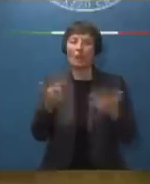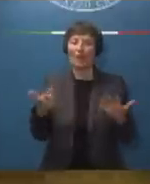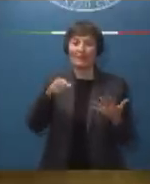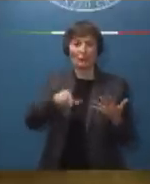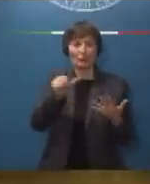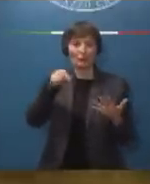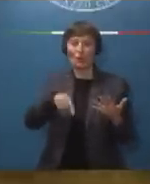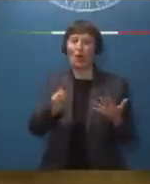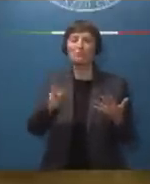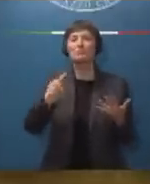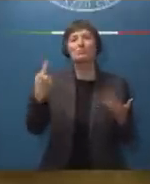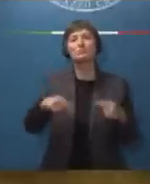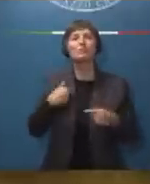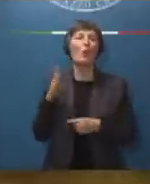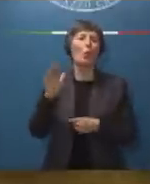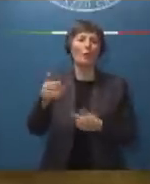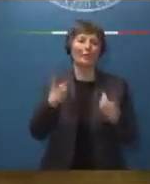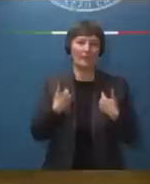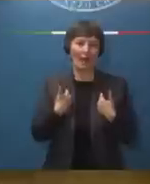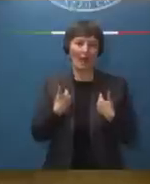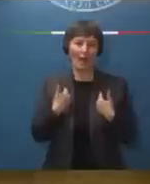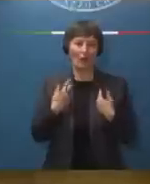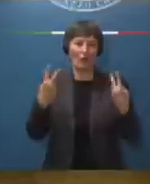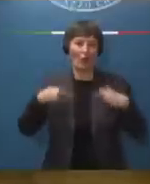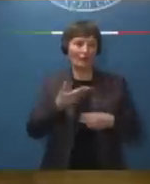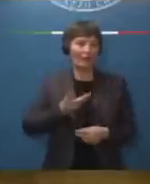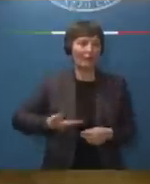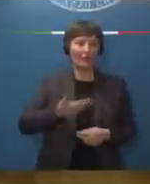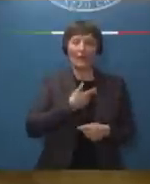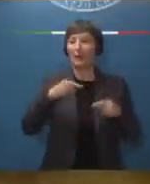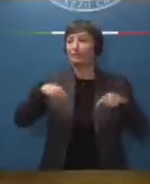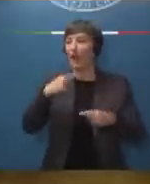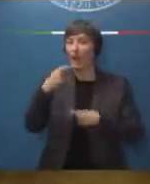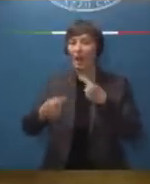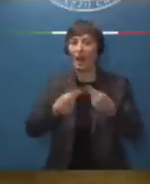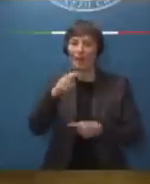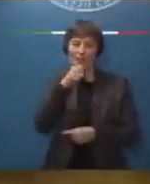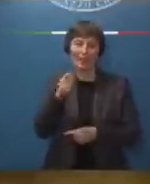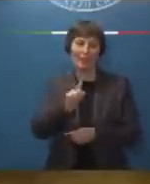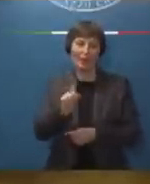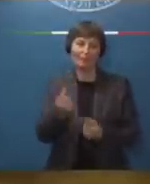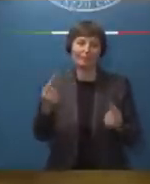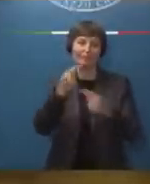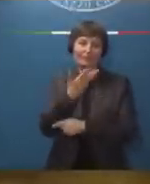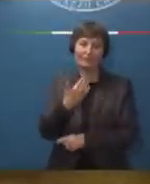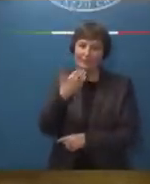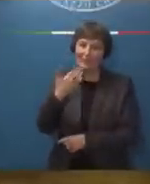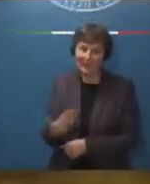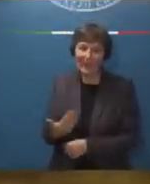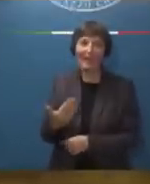a noi viviamo sempre così ma non sono venuto per lamentarmi e ma per ringraziare per